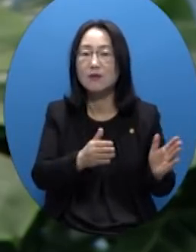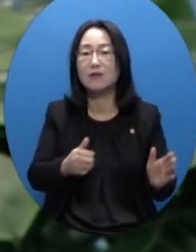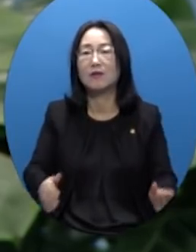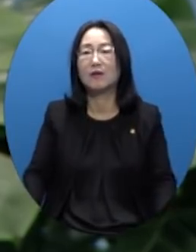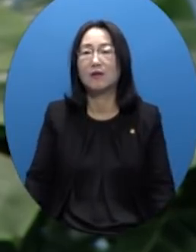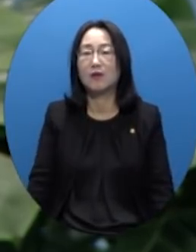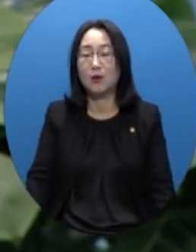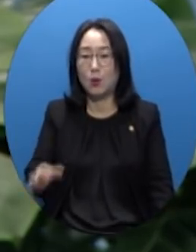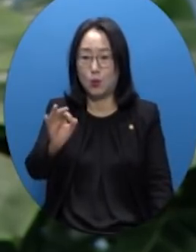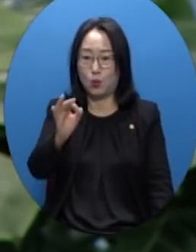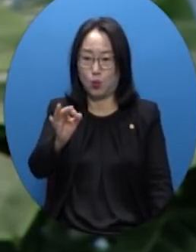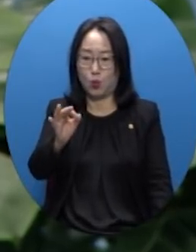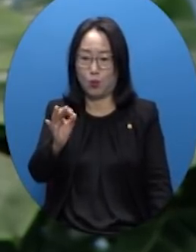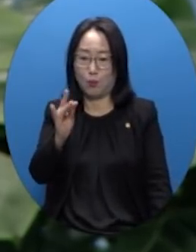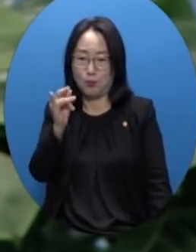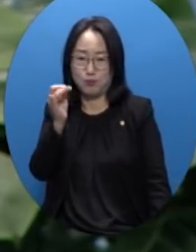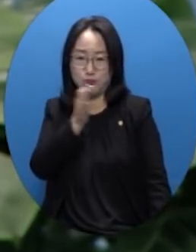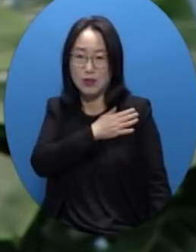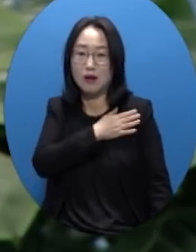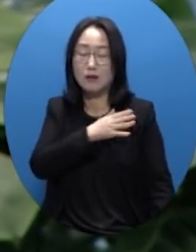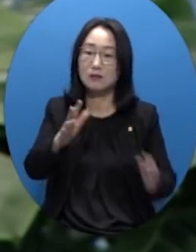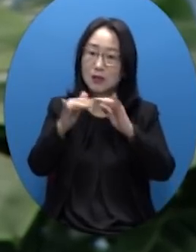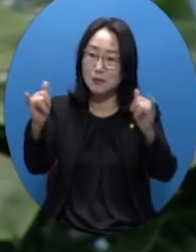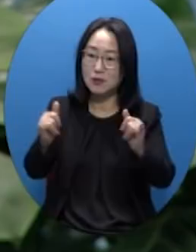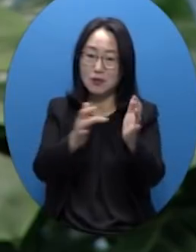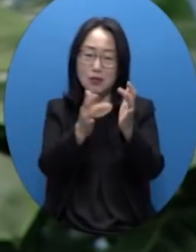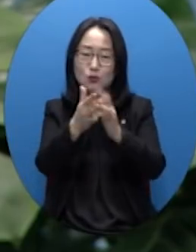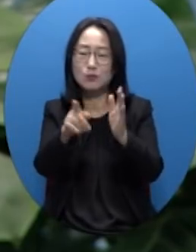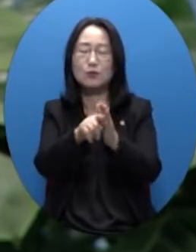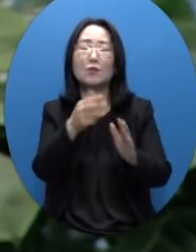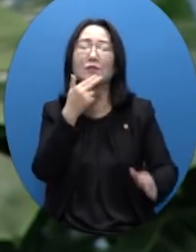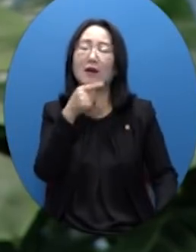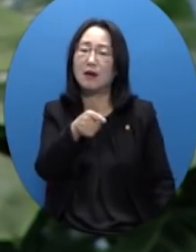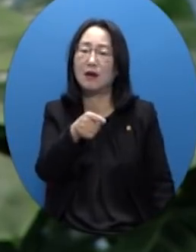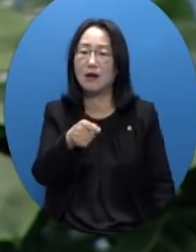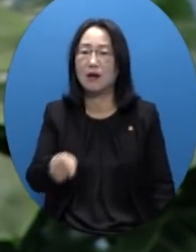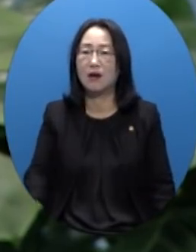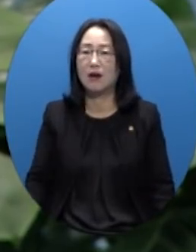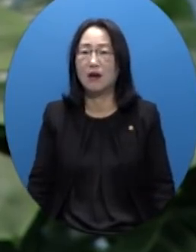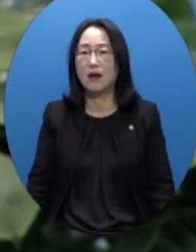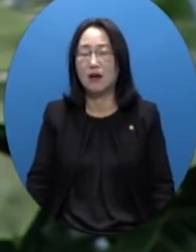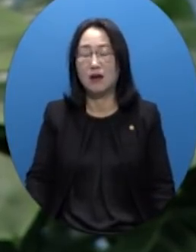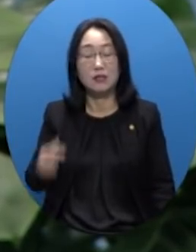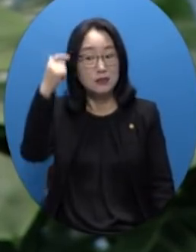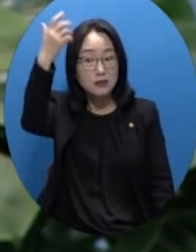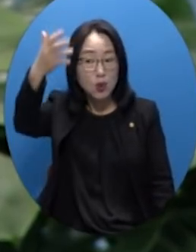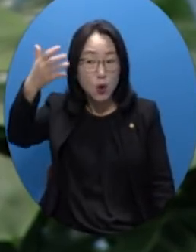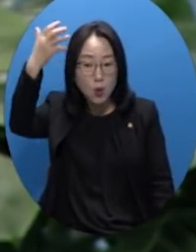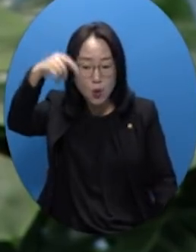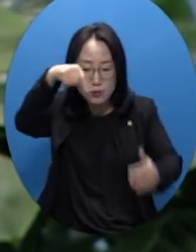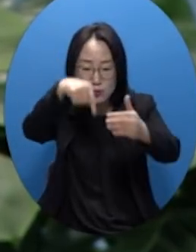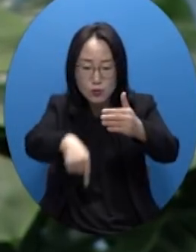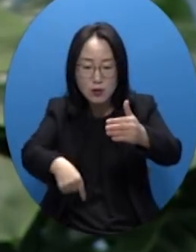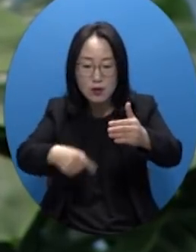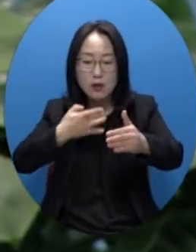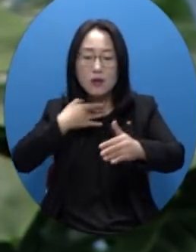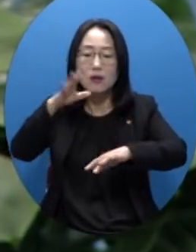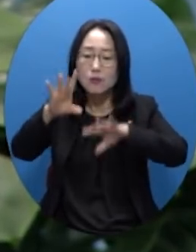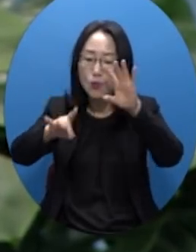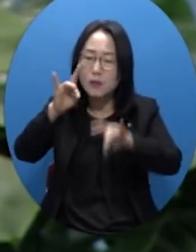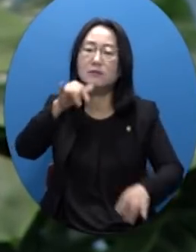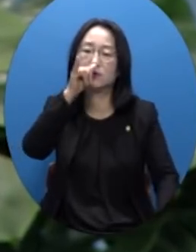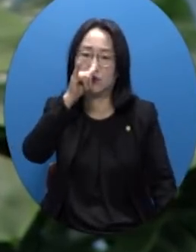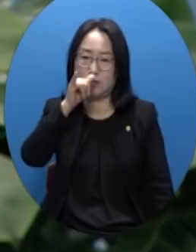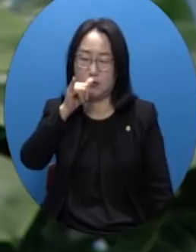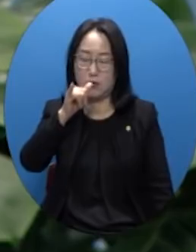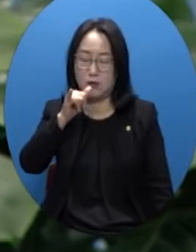돈을 많이 가진 사람들이 예수 없이 사는 사람들은 그 영혼의 목마름을 견딜 수 없어